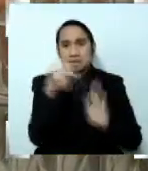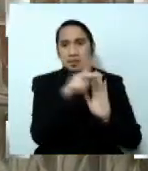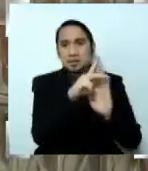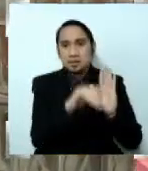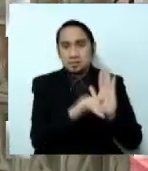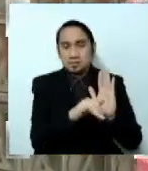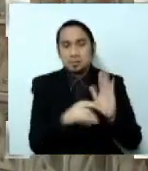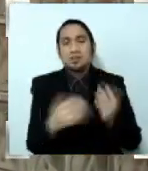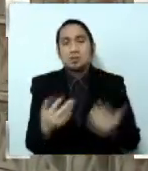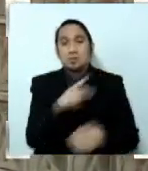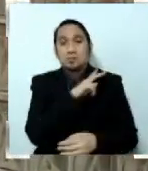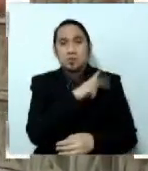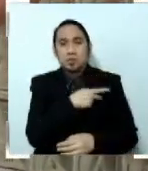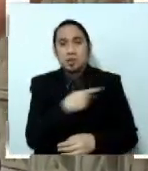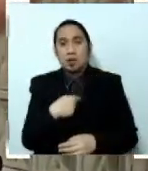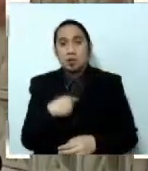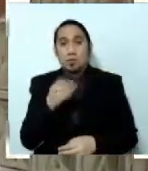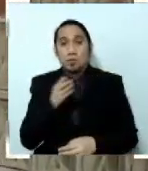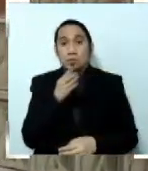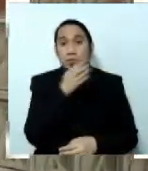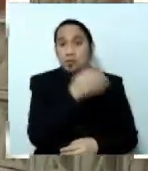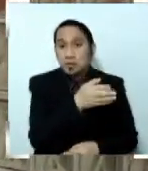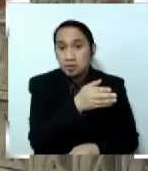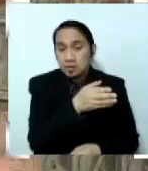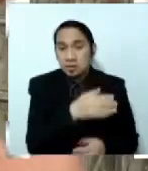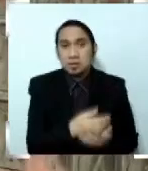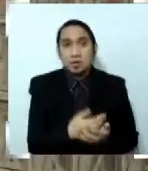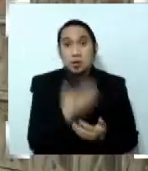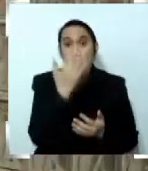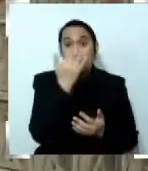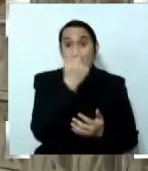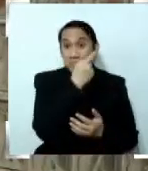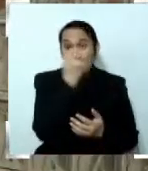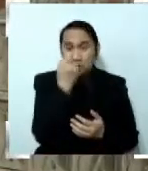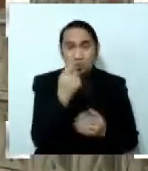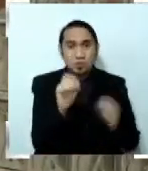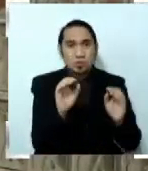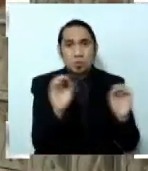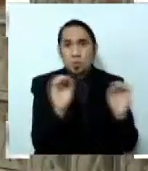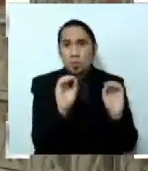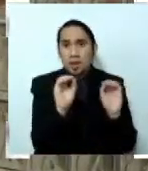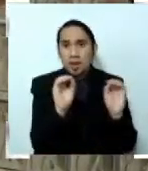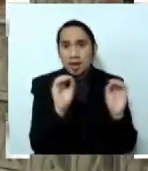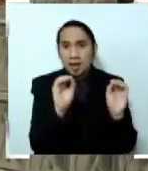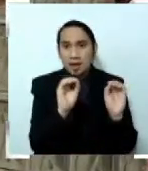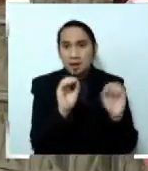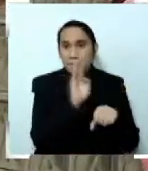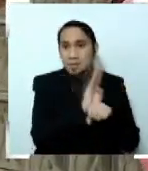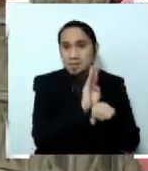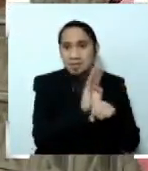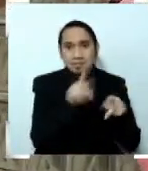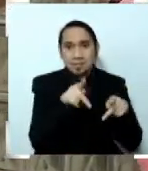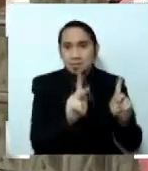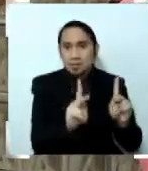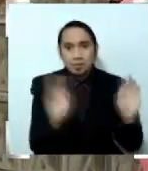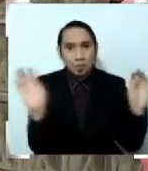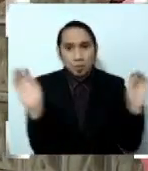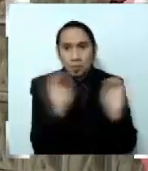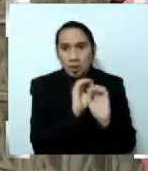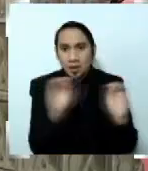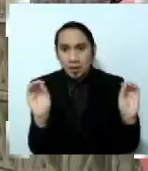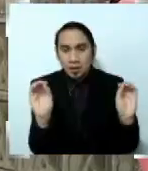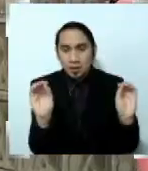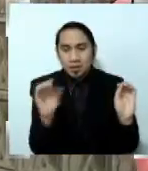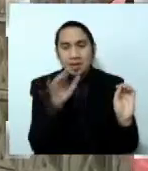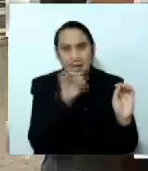dalawa, sapagkat bukod sa wala silang, itong La Chaparral, walang business permit, and therefore that is already a violation